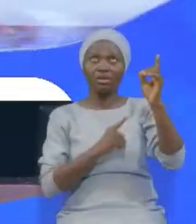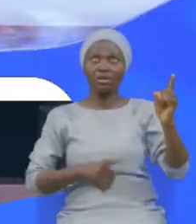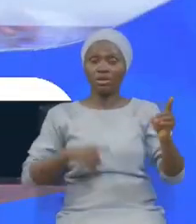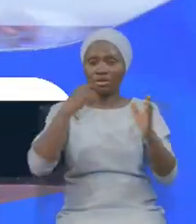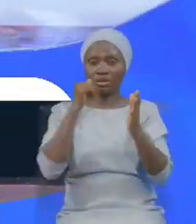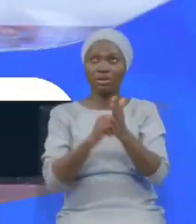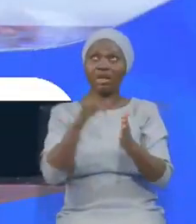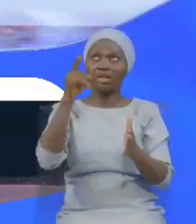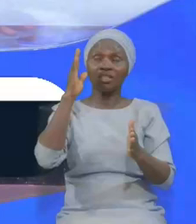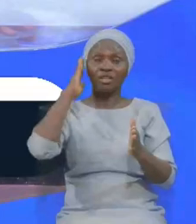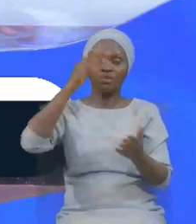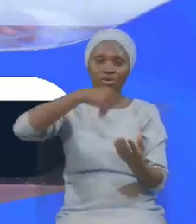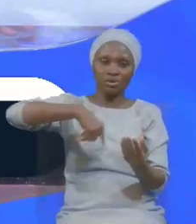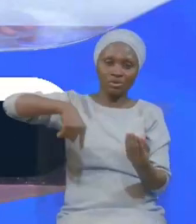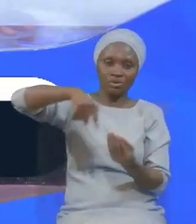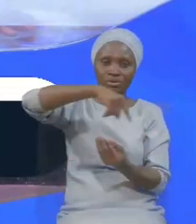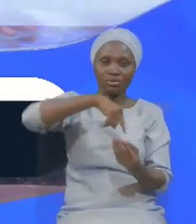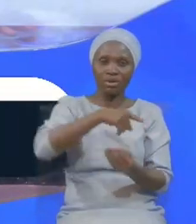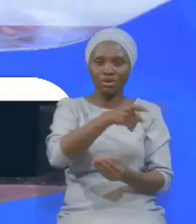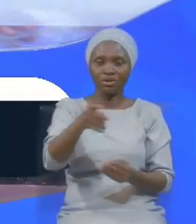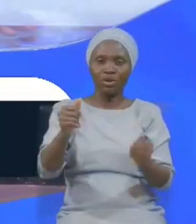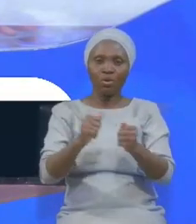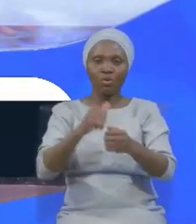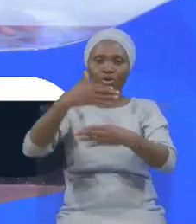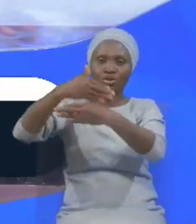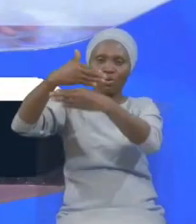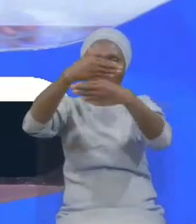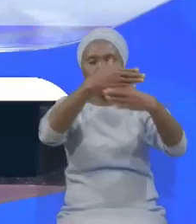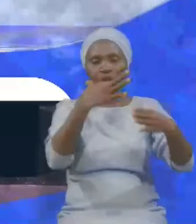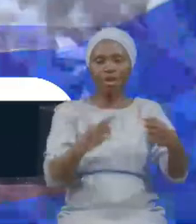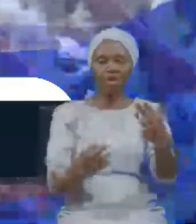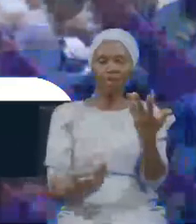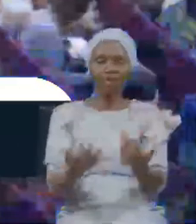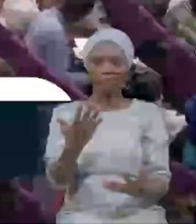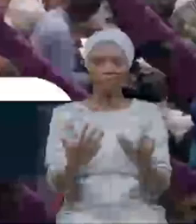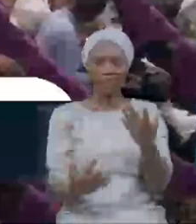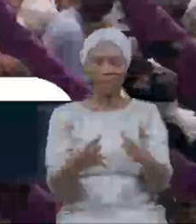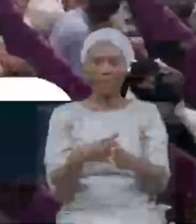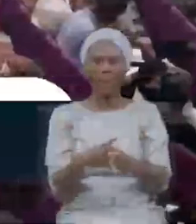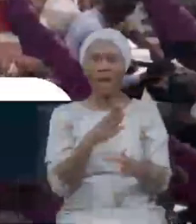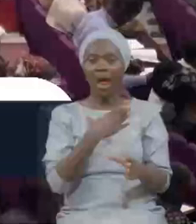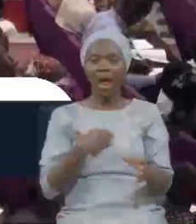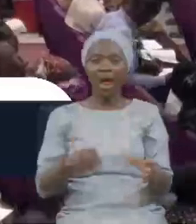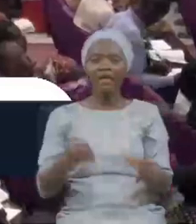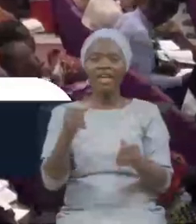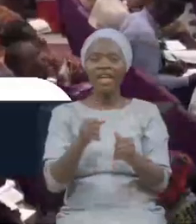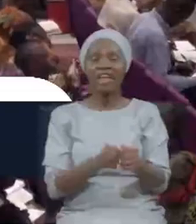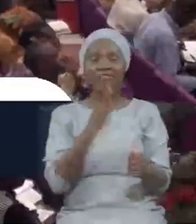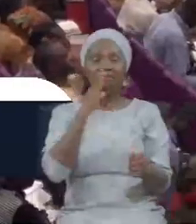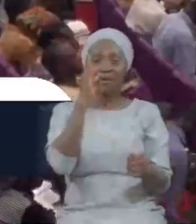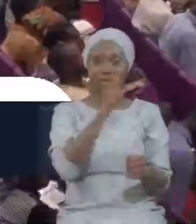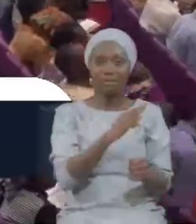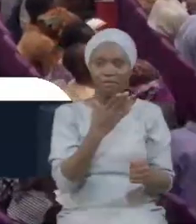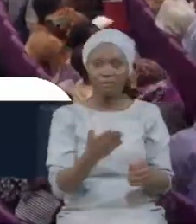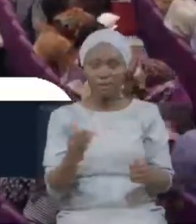vous entourer d'une muraille de feu. Il vous entourera d'une muraille de feu. et toute chose mâle